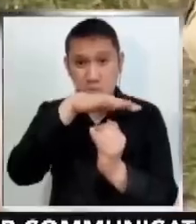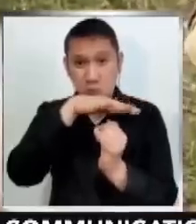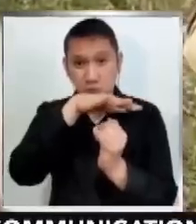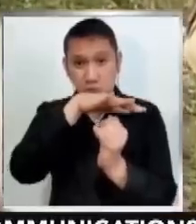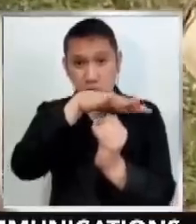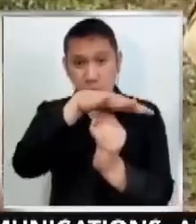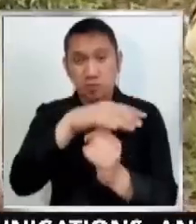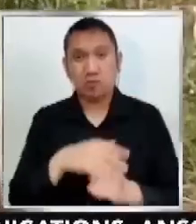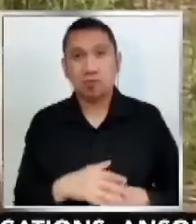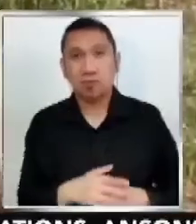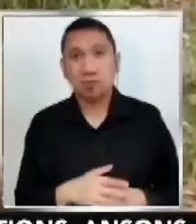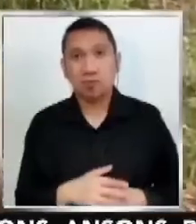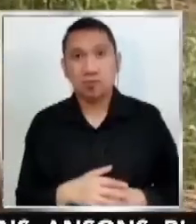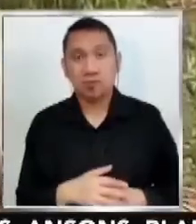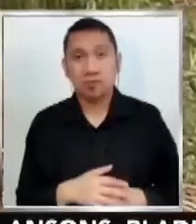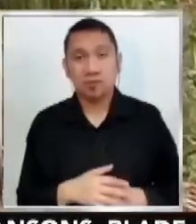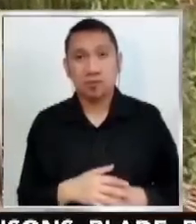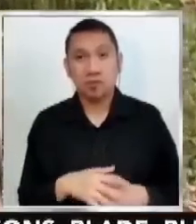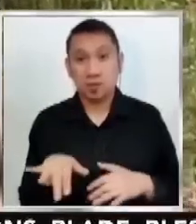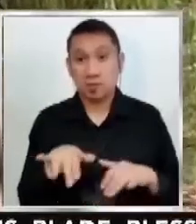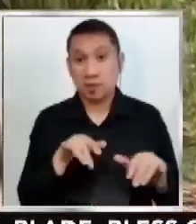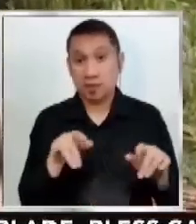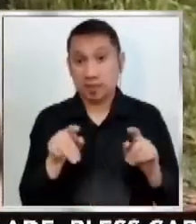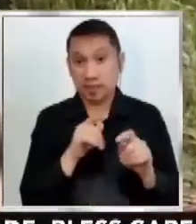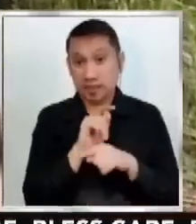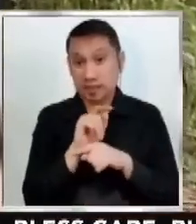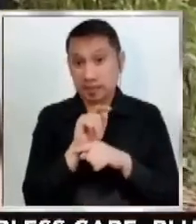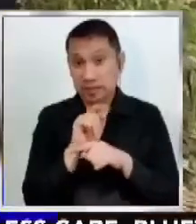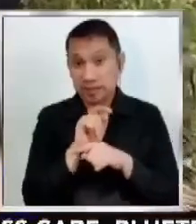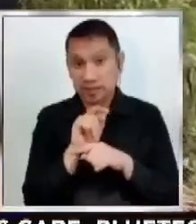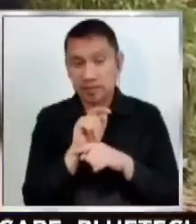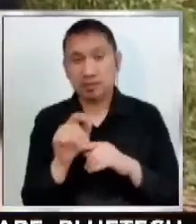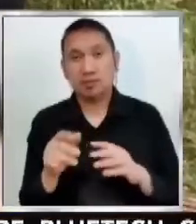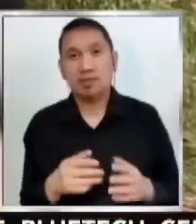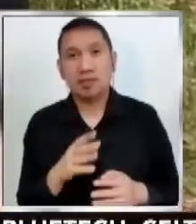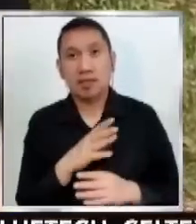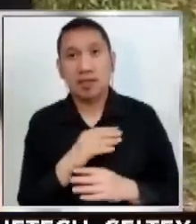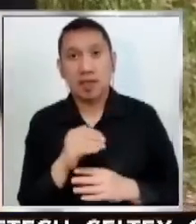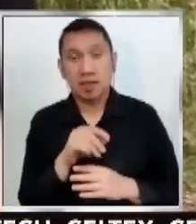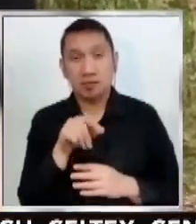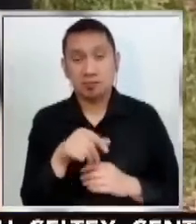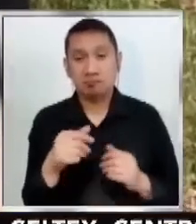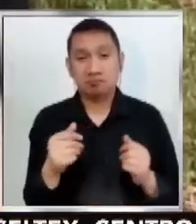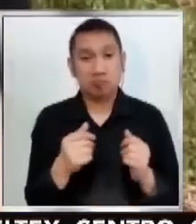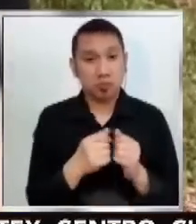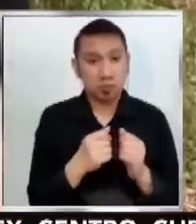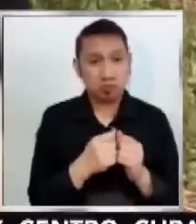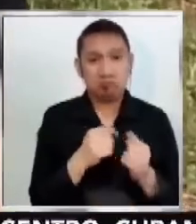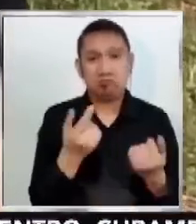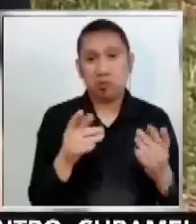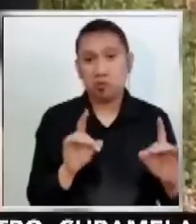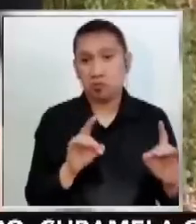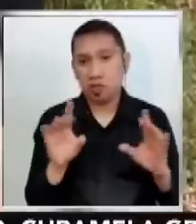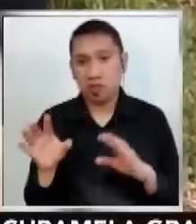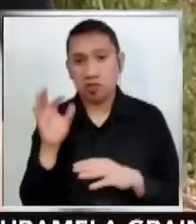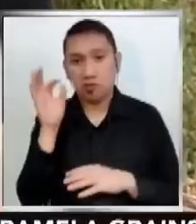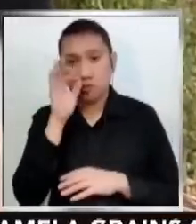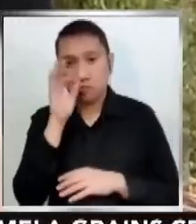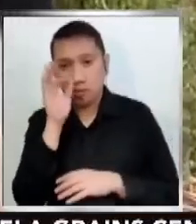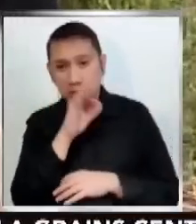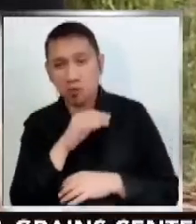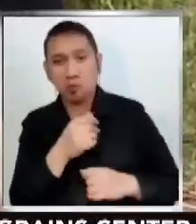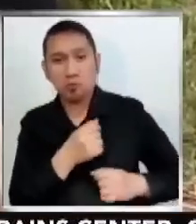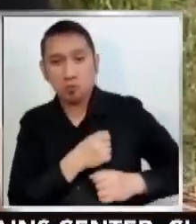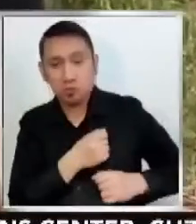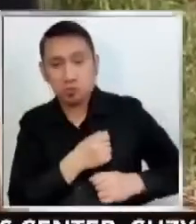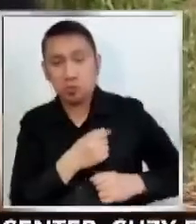Isa sa ginawang pagsasanay dito sa Alon Exercises ang pagsasanib puwersa ng mga Australiano at Pilipinong sundalo. At isa nga sa mga senaryong kanilang